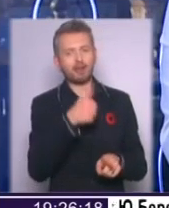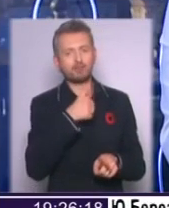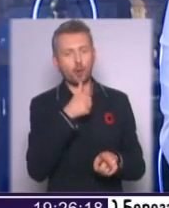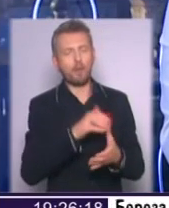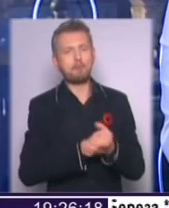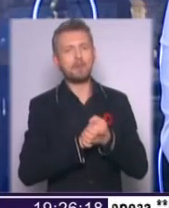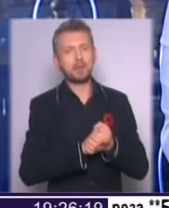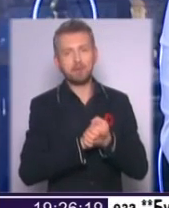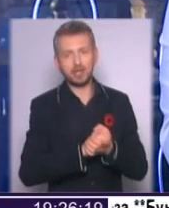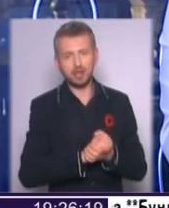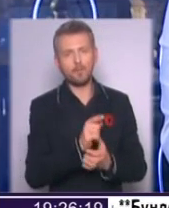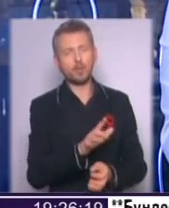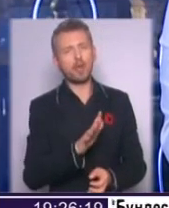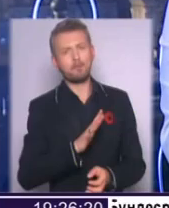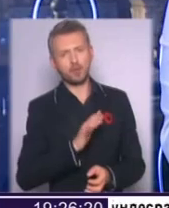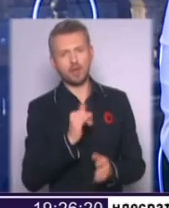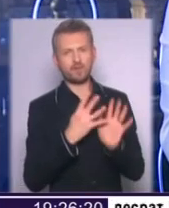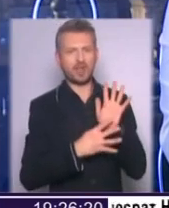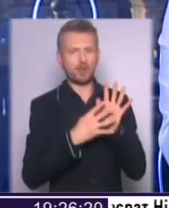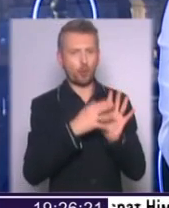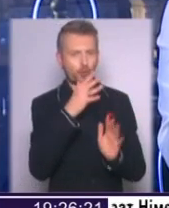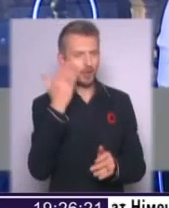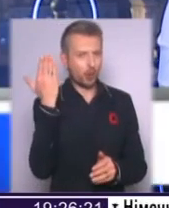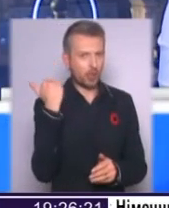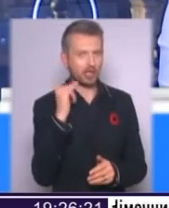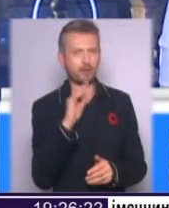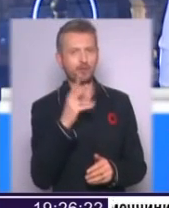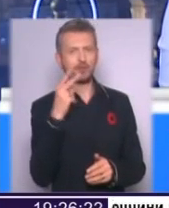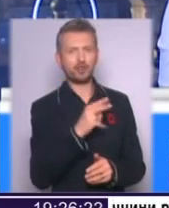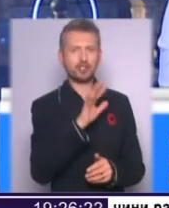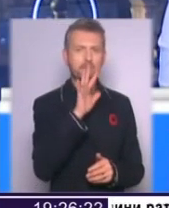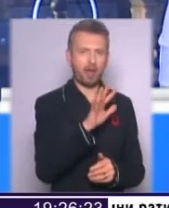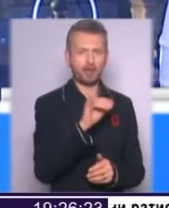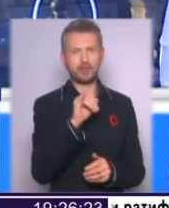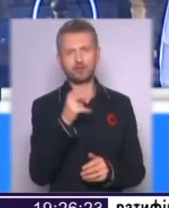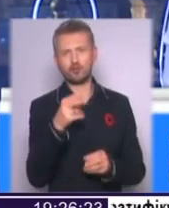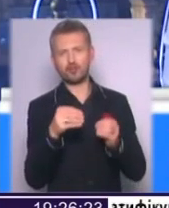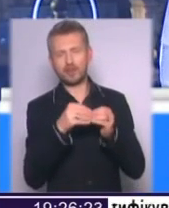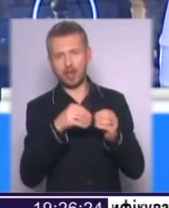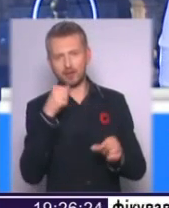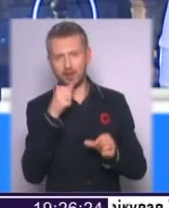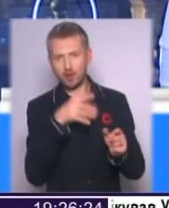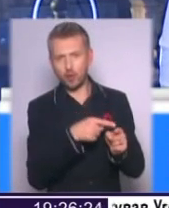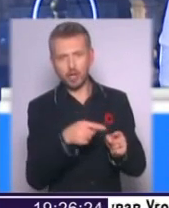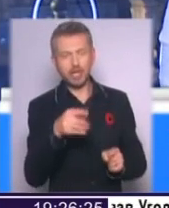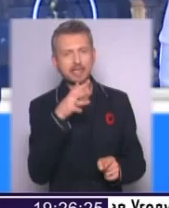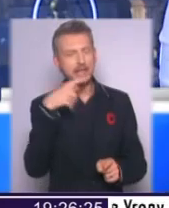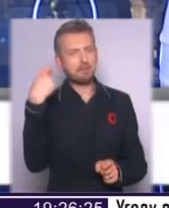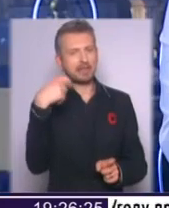вона була і в 90-ті роки, і в 2005-2010 роки за президентства Віктора